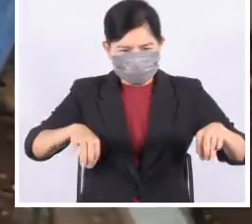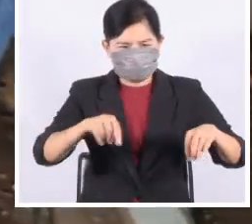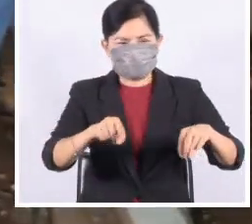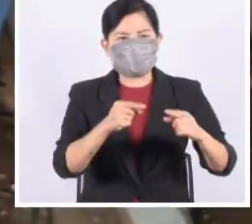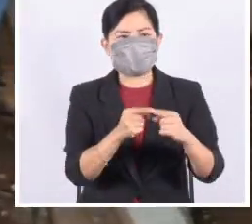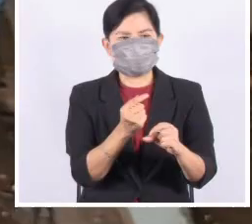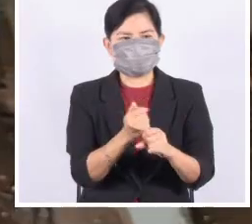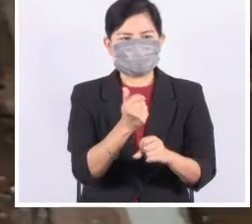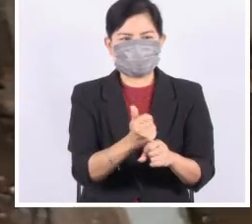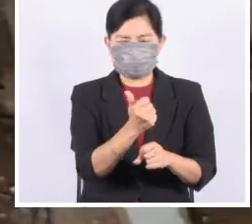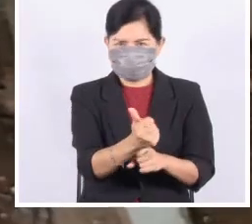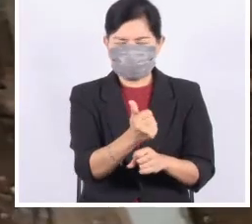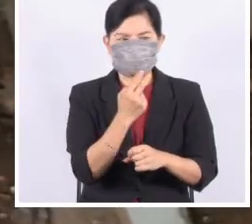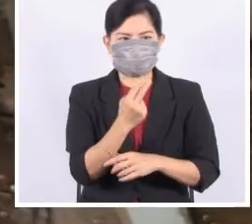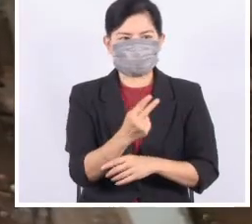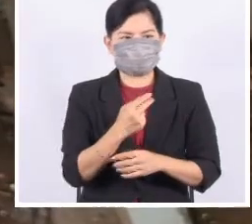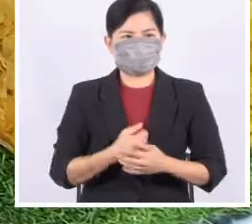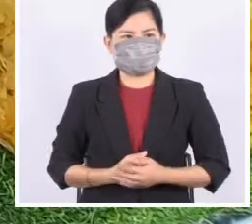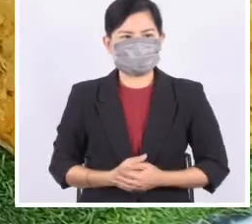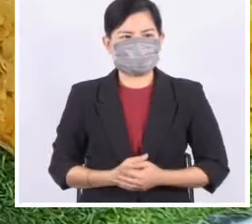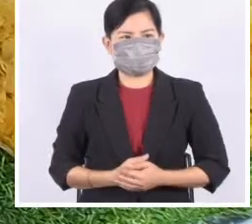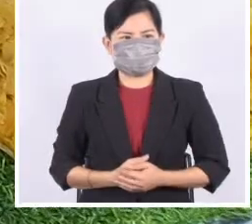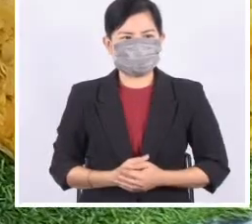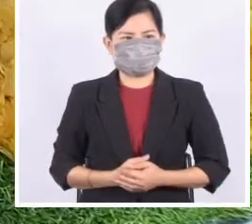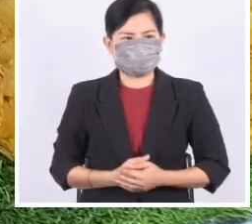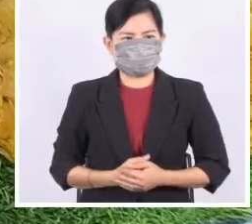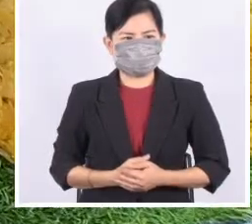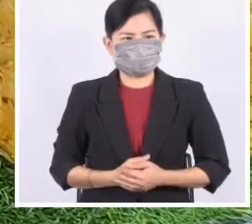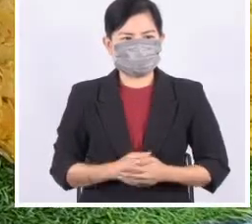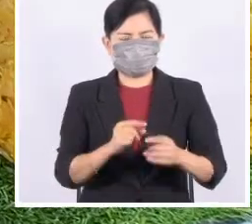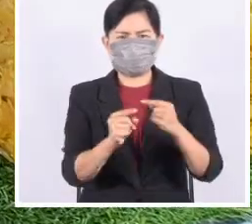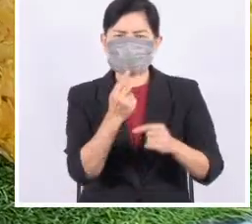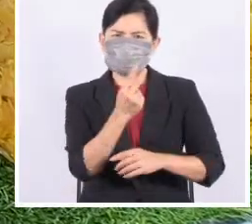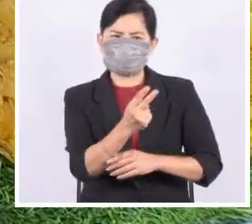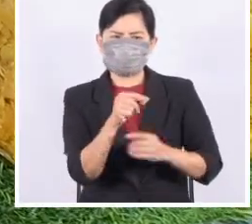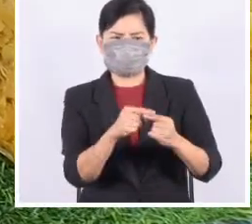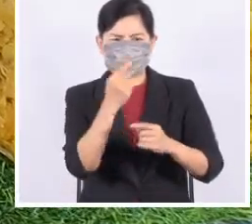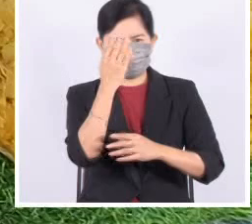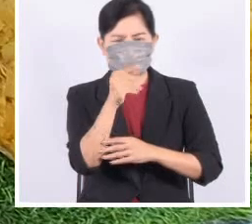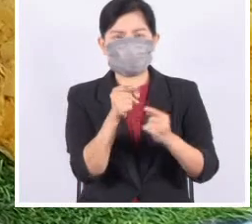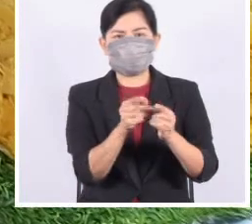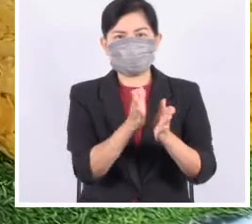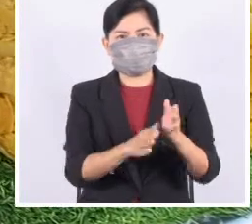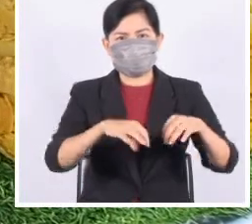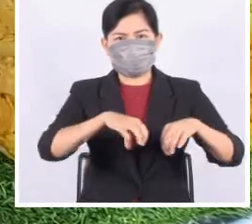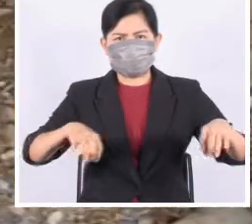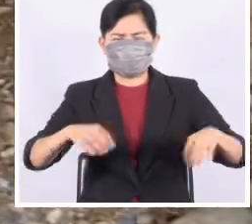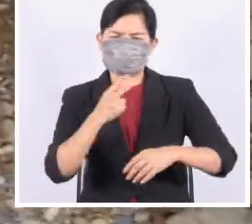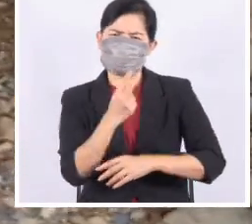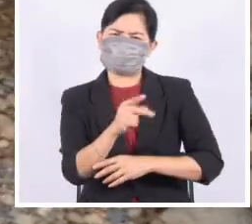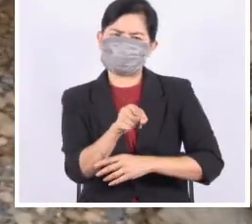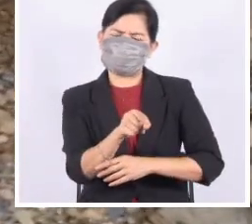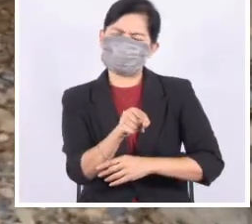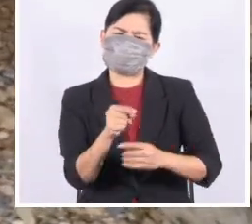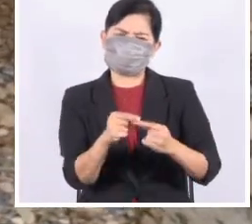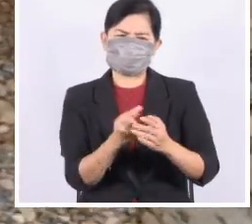างขนมและผลไม้ออกมาเป็นบัวลอยทุเร ีย น แฟนข่าวเราบอกว่าเอ๊ะทุเรียนอ่อนหรือเปล่าทำไมมันขาวจัง ให้ดูทุเรียนทุเรียนมันสีเหลื